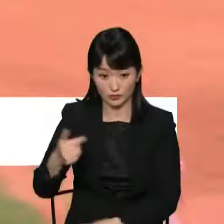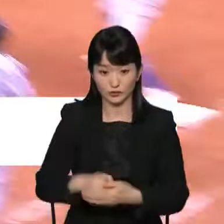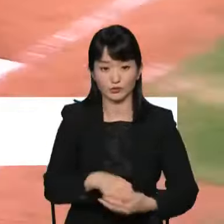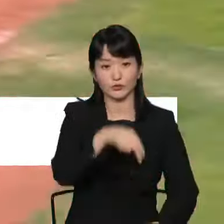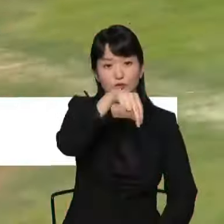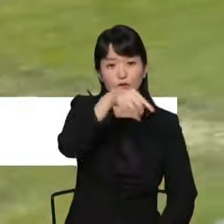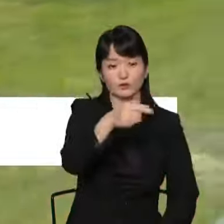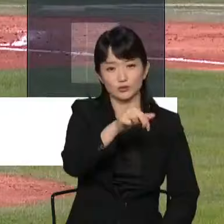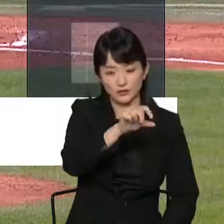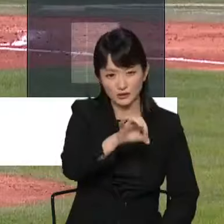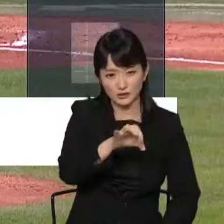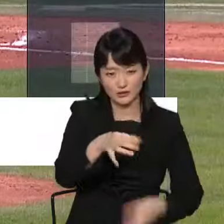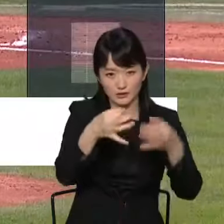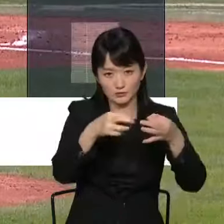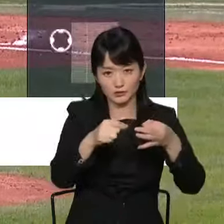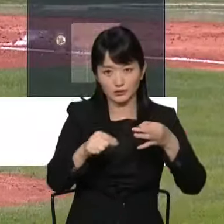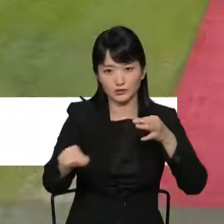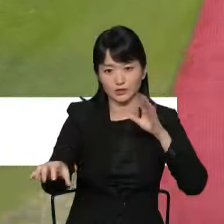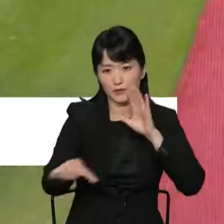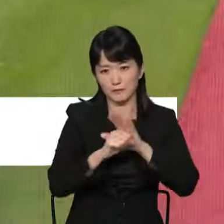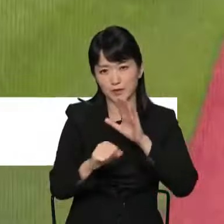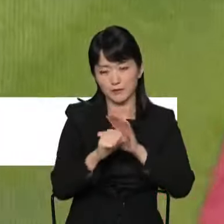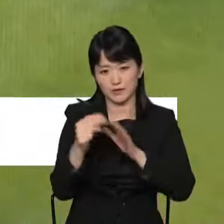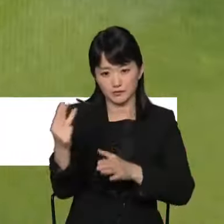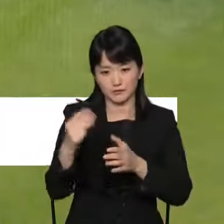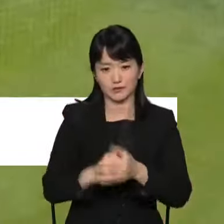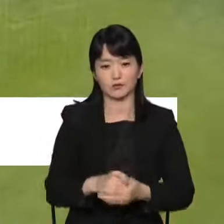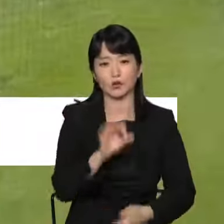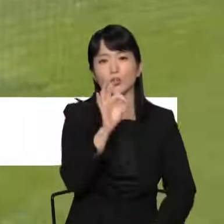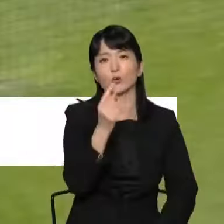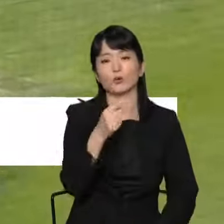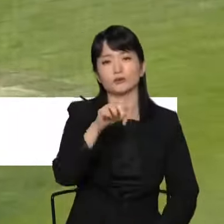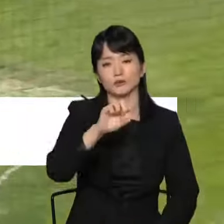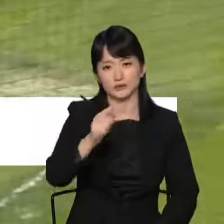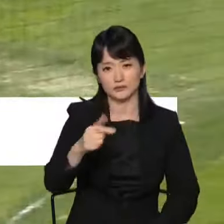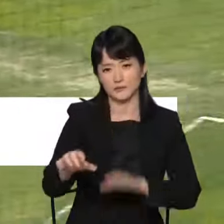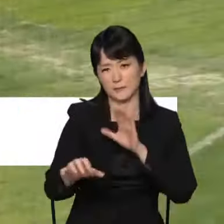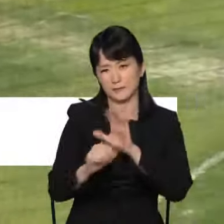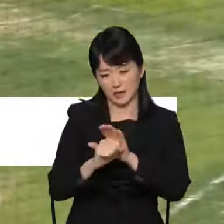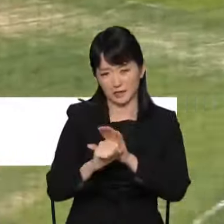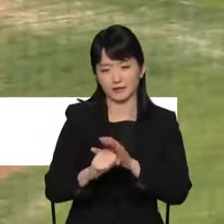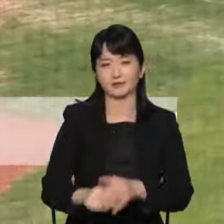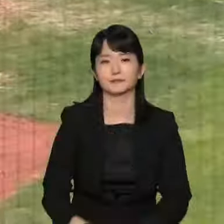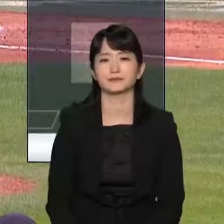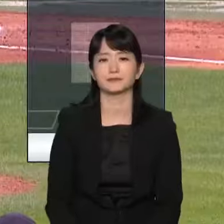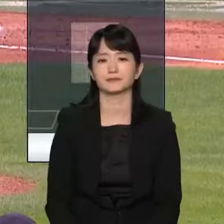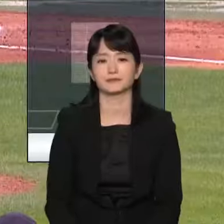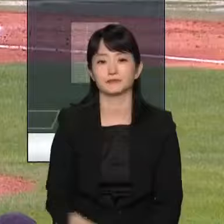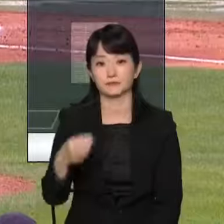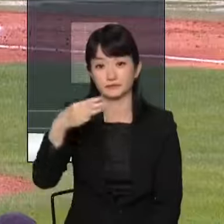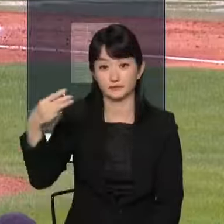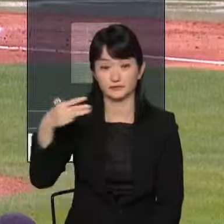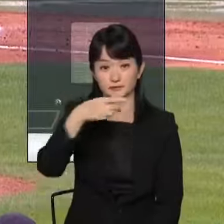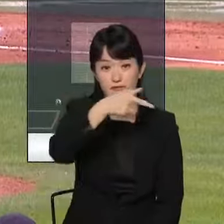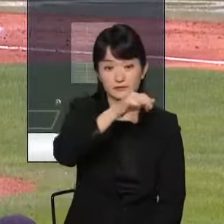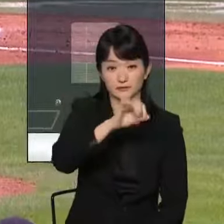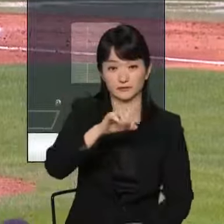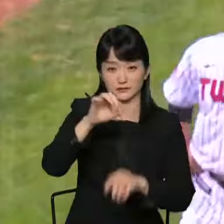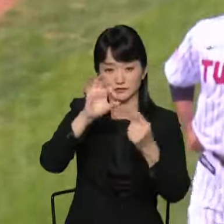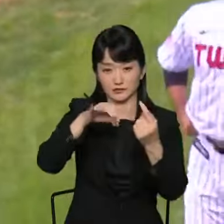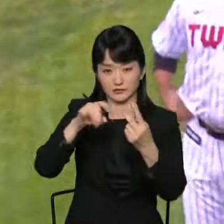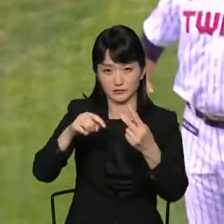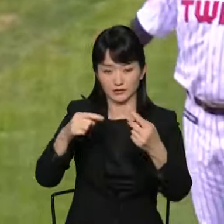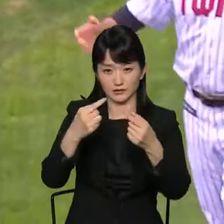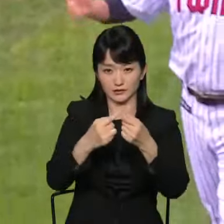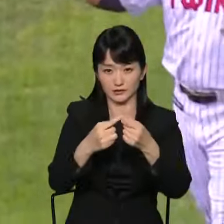신민재를 공 3개로 잡았고 마지막 타자 오스틴마저 3구 3진으로 돌려세웠습니다. 삼성과 기아의 한국시리즈